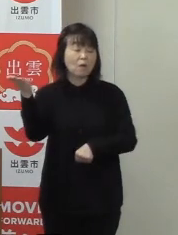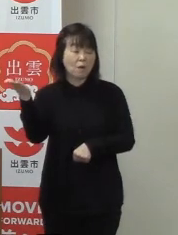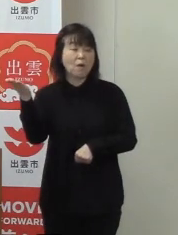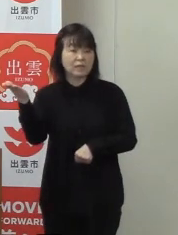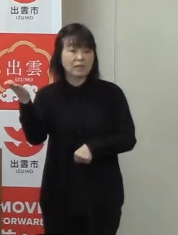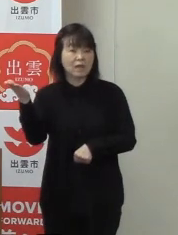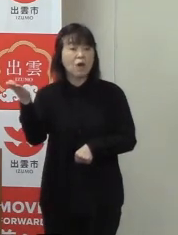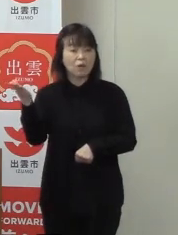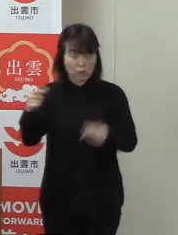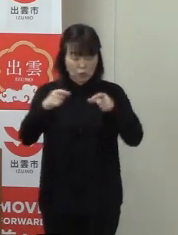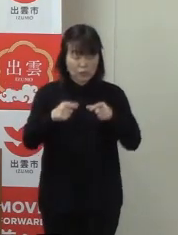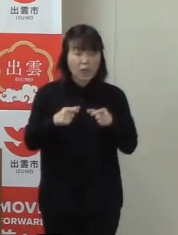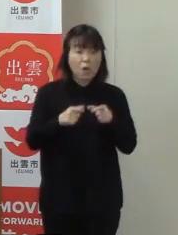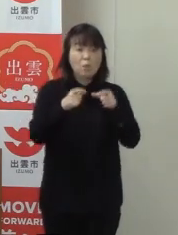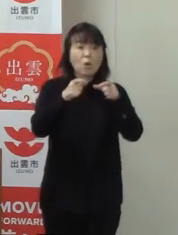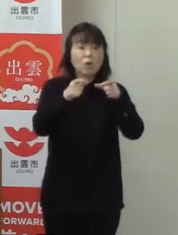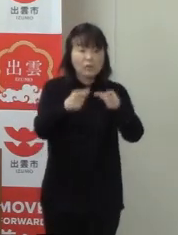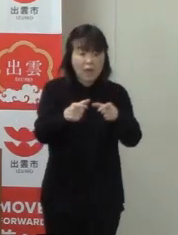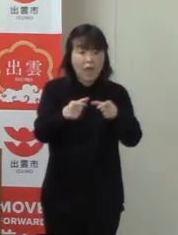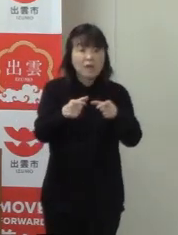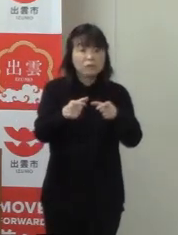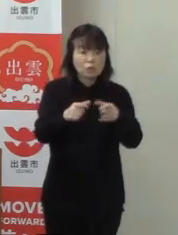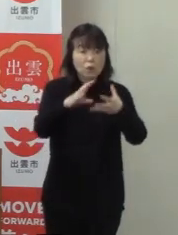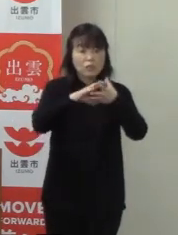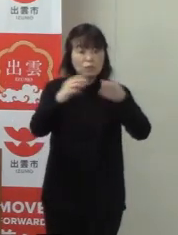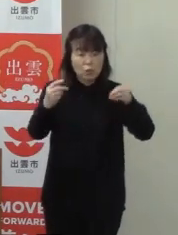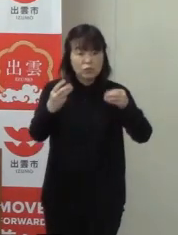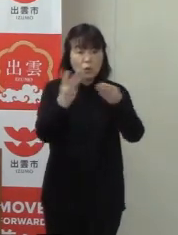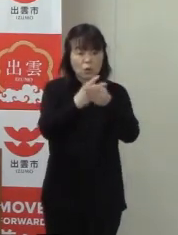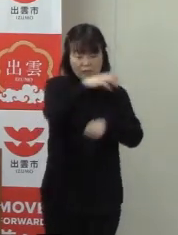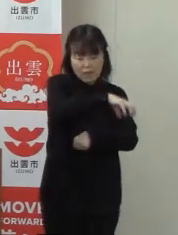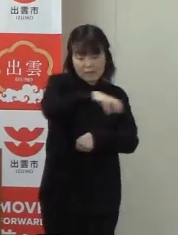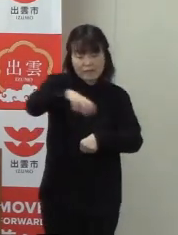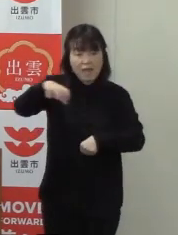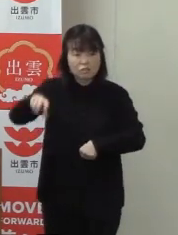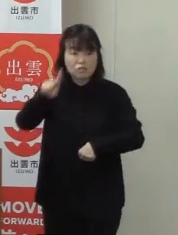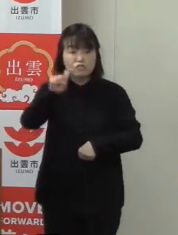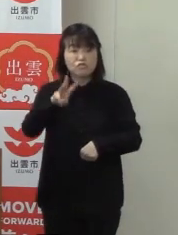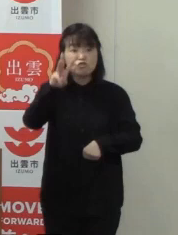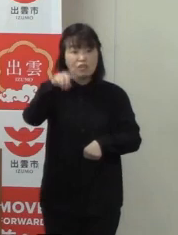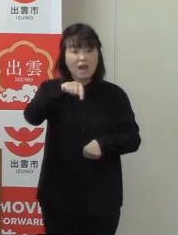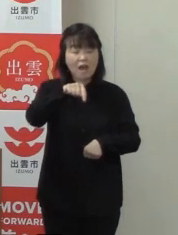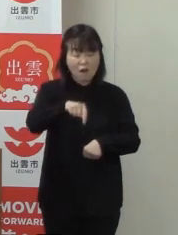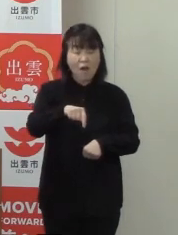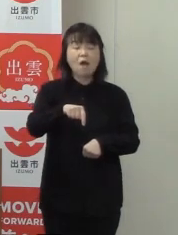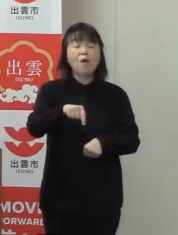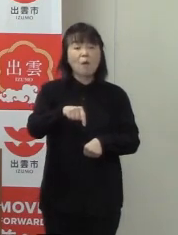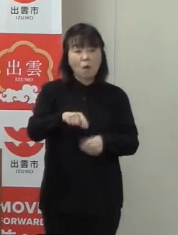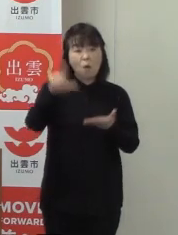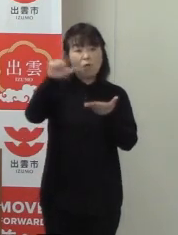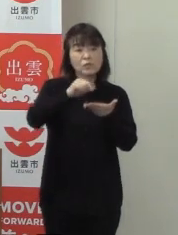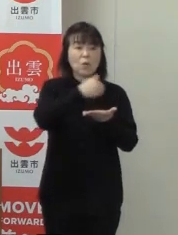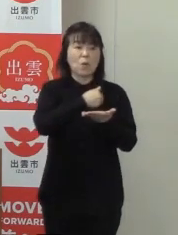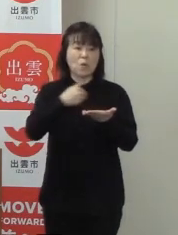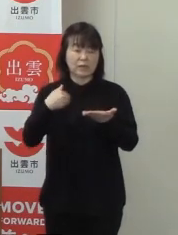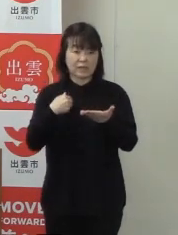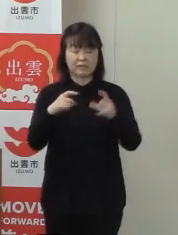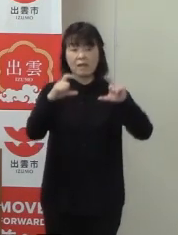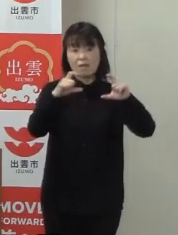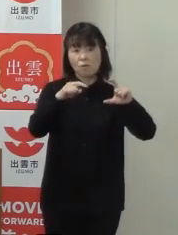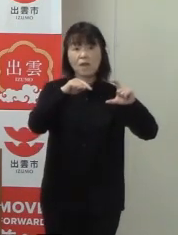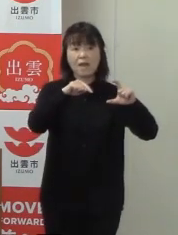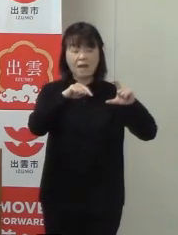のここの13の、温泉施設で利用できるということであります。でこれが、ま